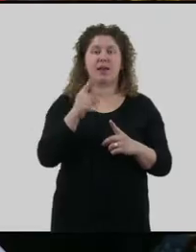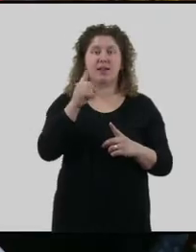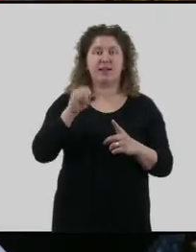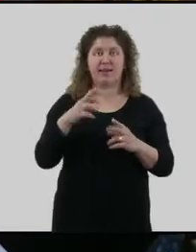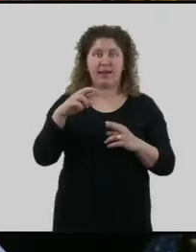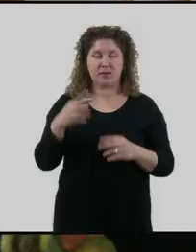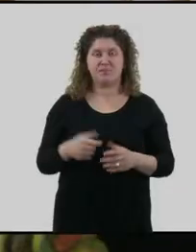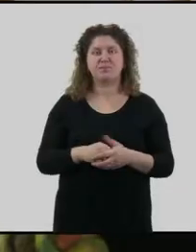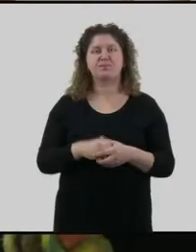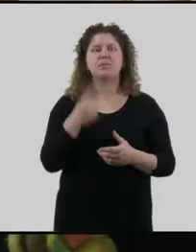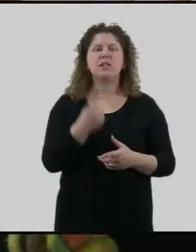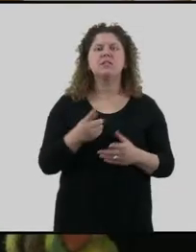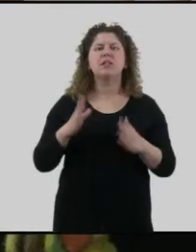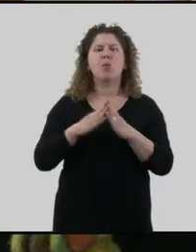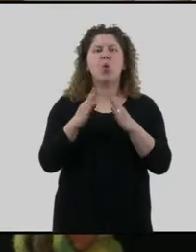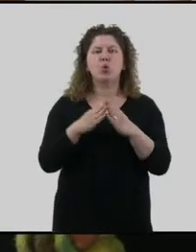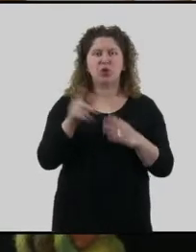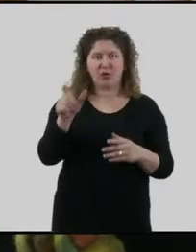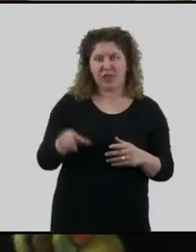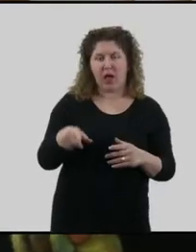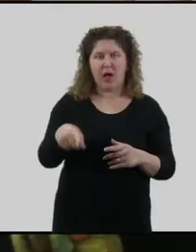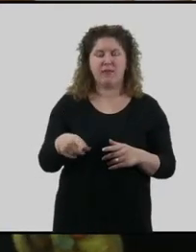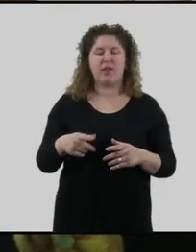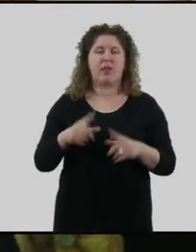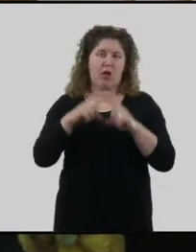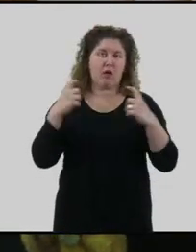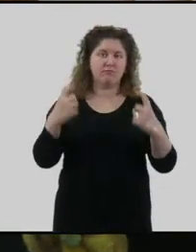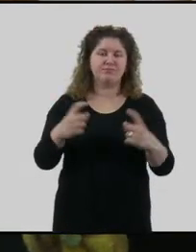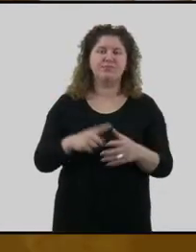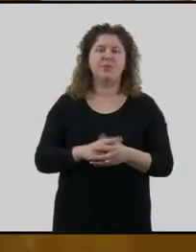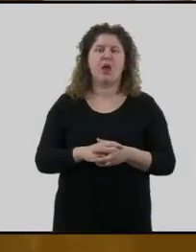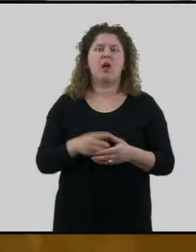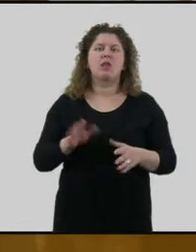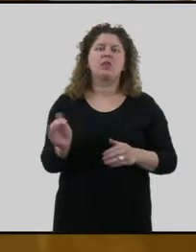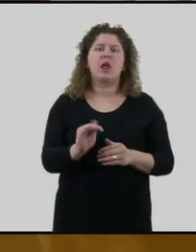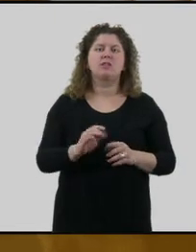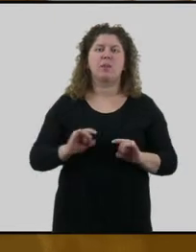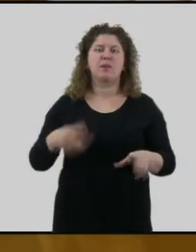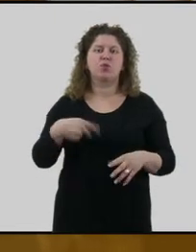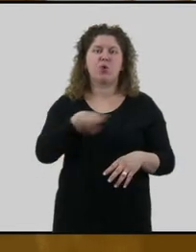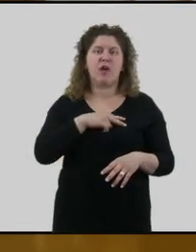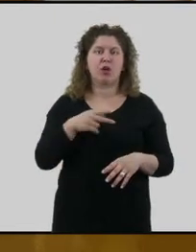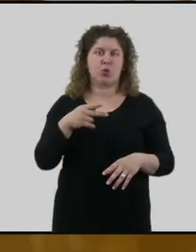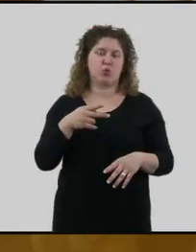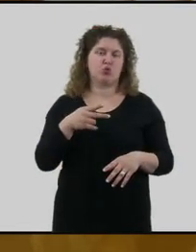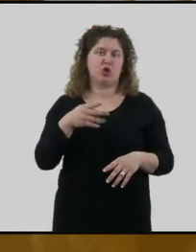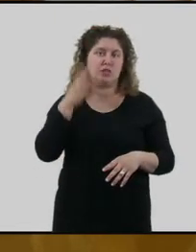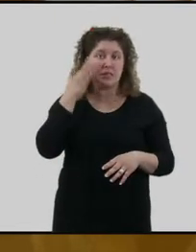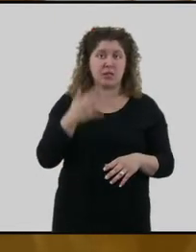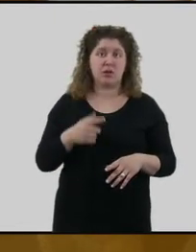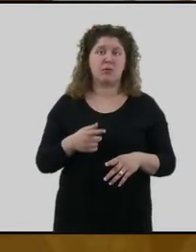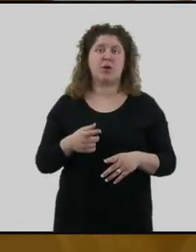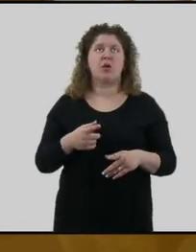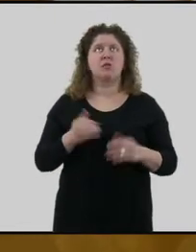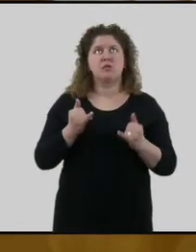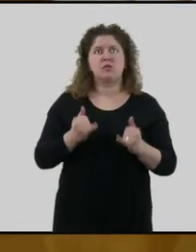socijalnu skrb. Samo udomljavanje djece bez odgovarajuće roditeljske skrbi, posebno u zadnjih par godina, je se diglo